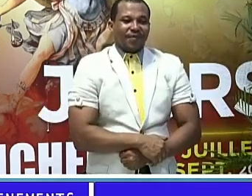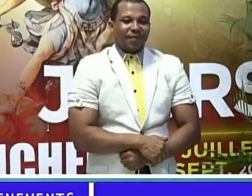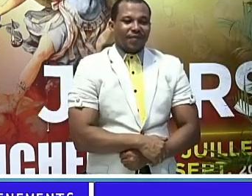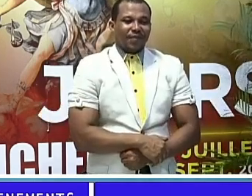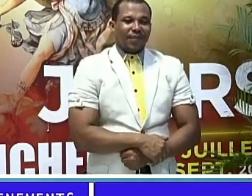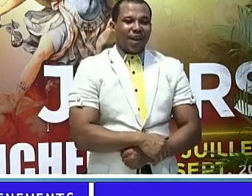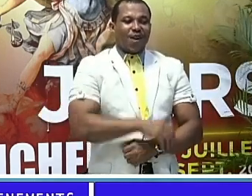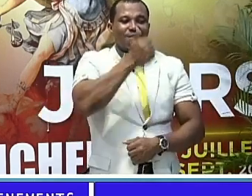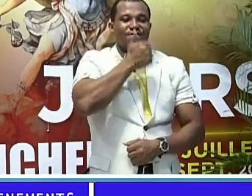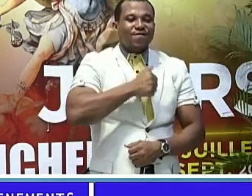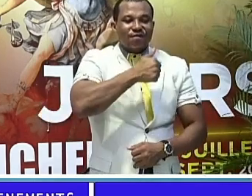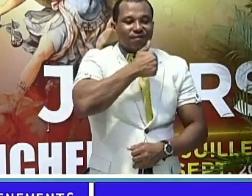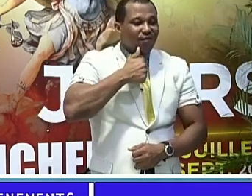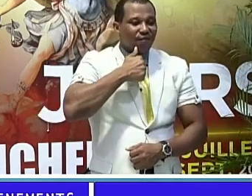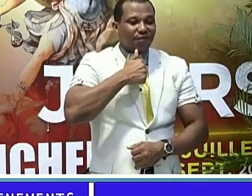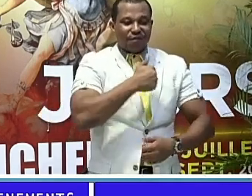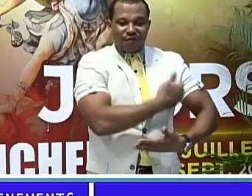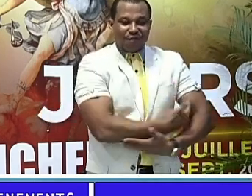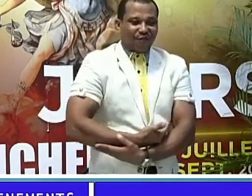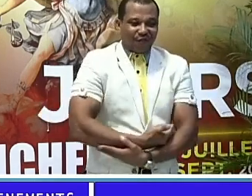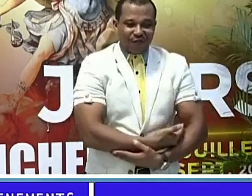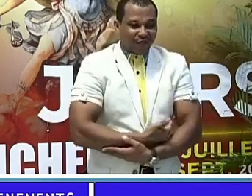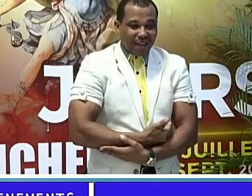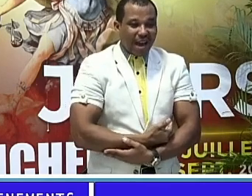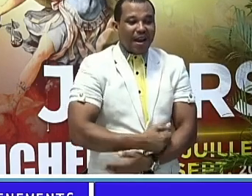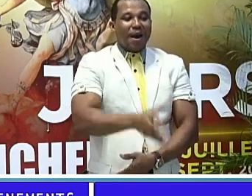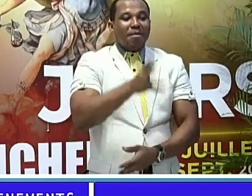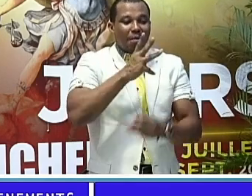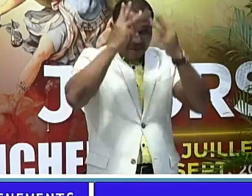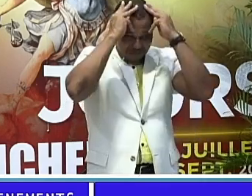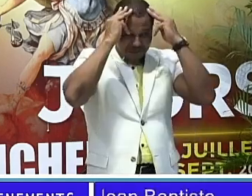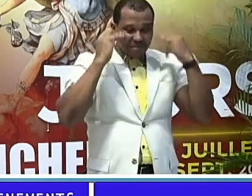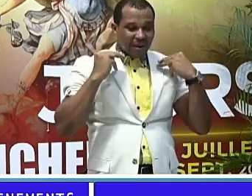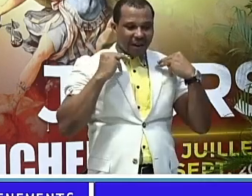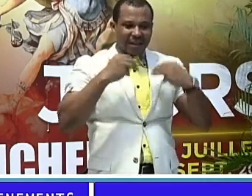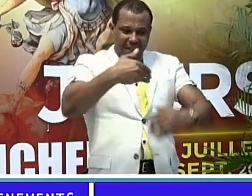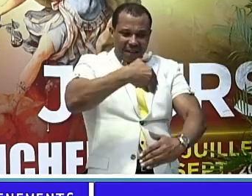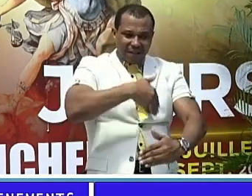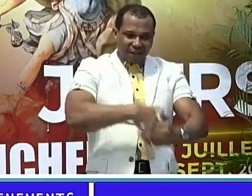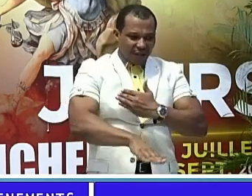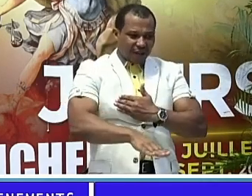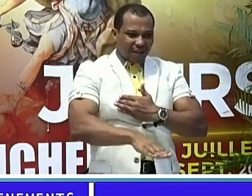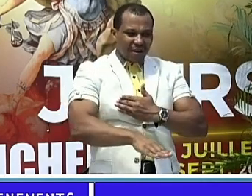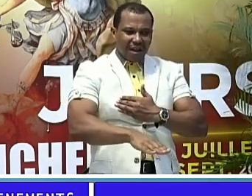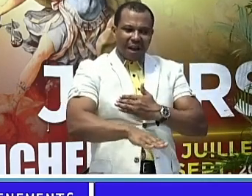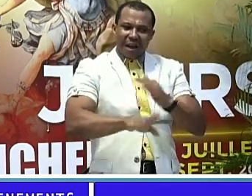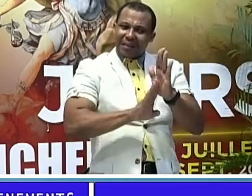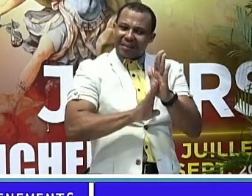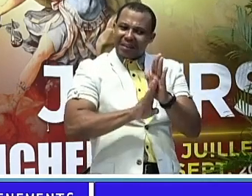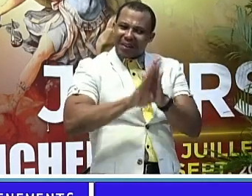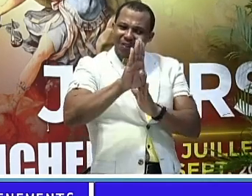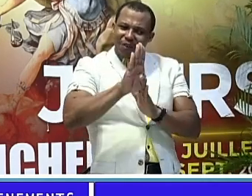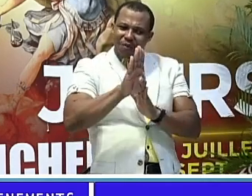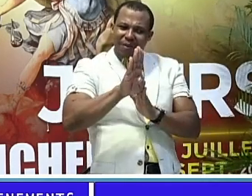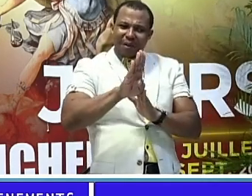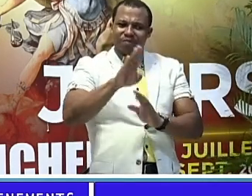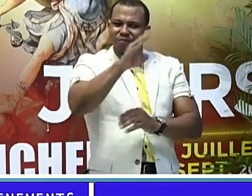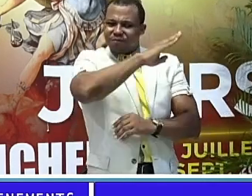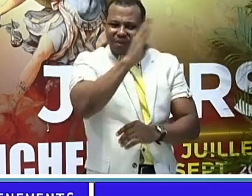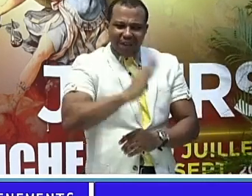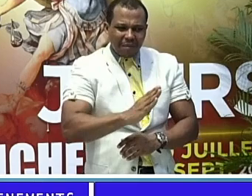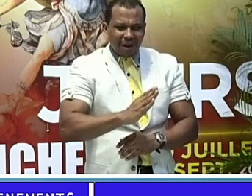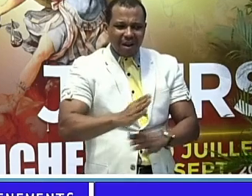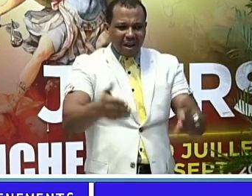Son fille la Vierge Marie ben moi. Son petit monde qui fête qui pas jamais développé. Li gen environ 16